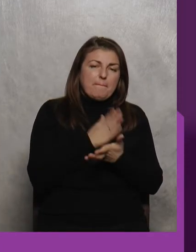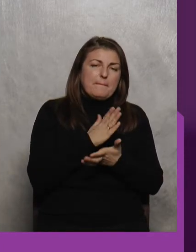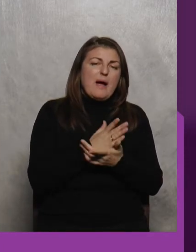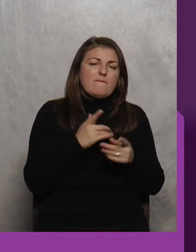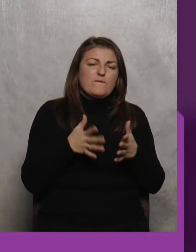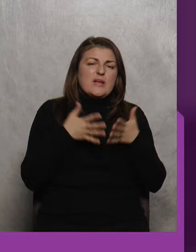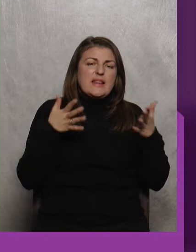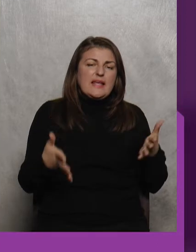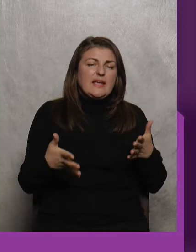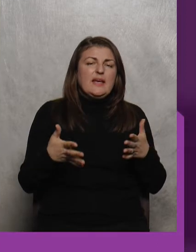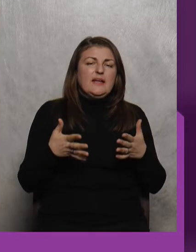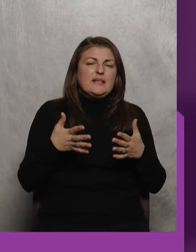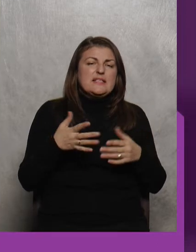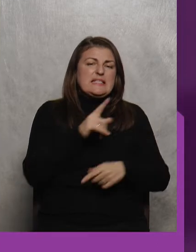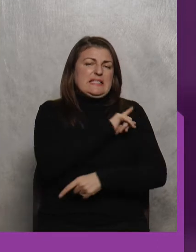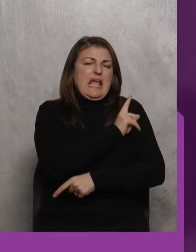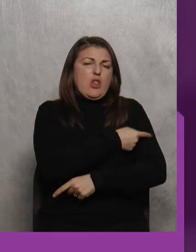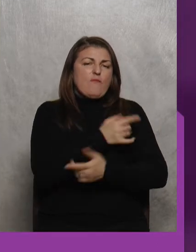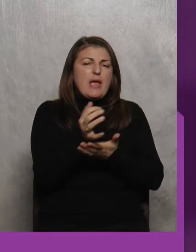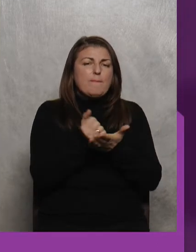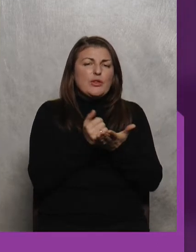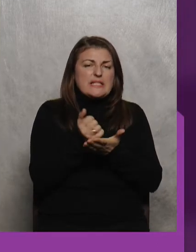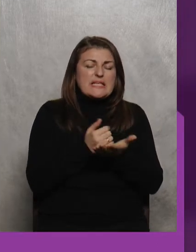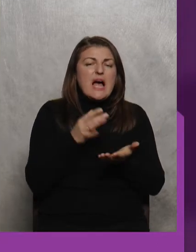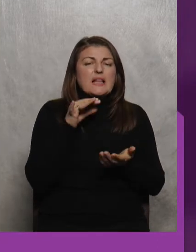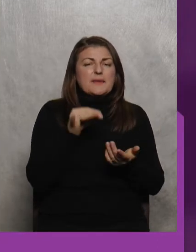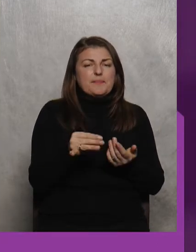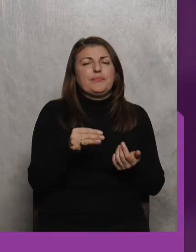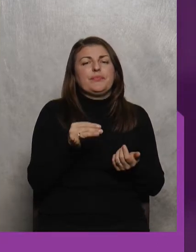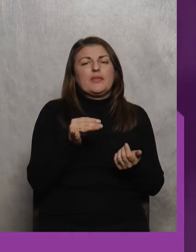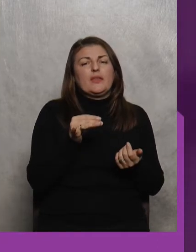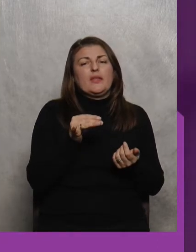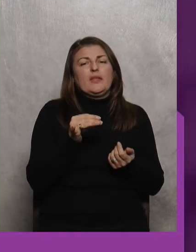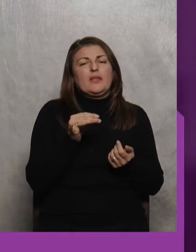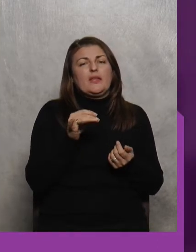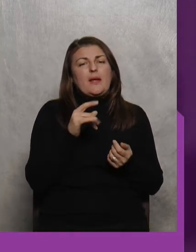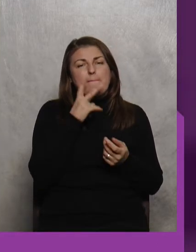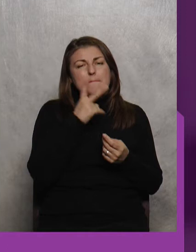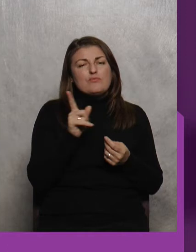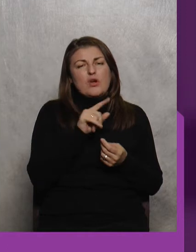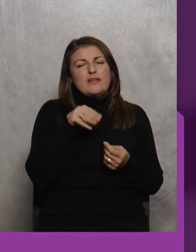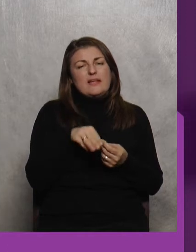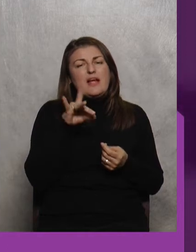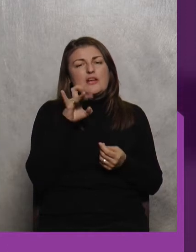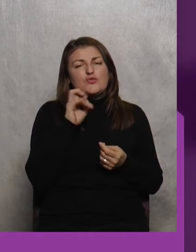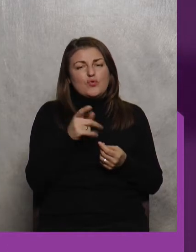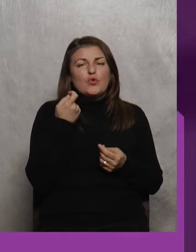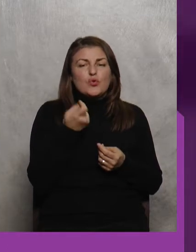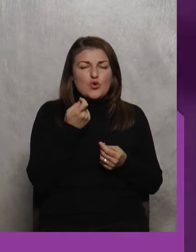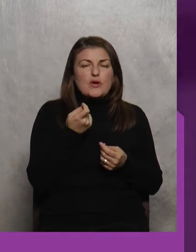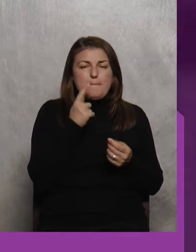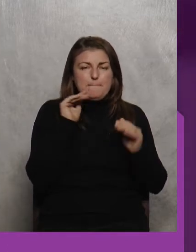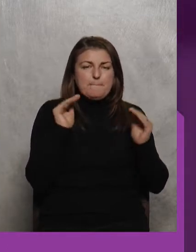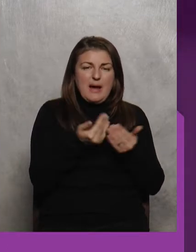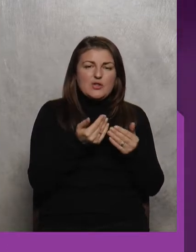великий силовий потенціал і бачимо, що Тетяна Ранчук трошки